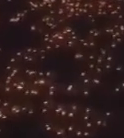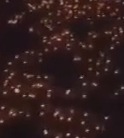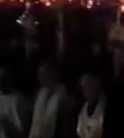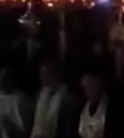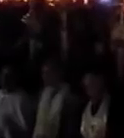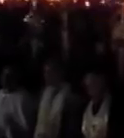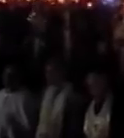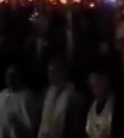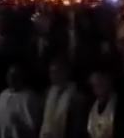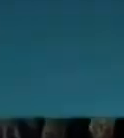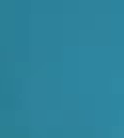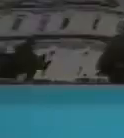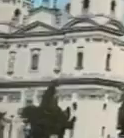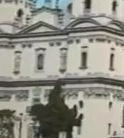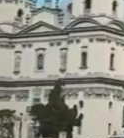Музика